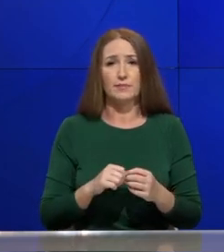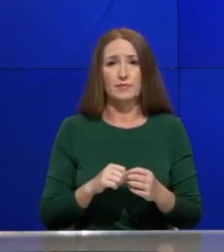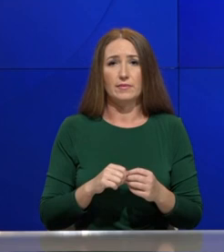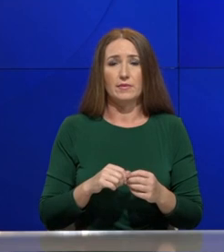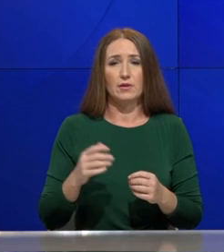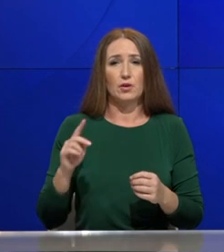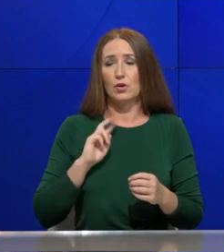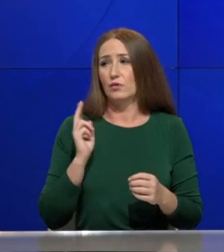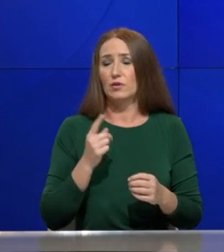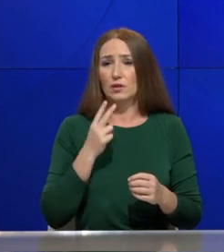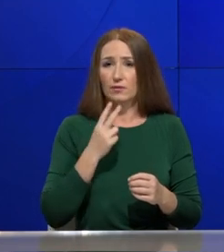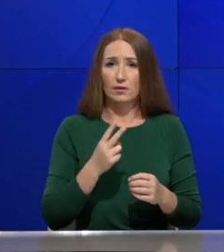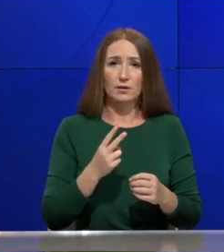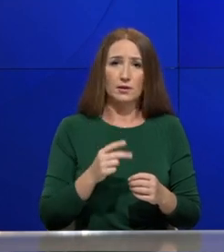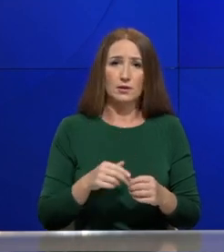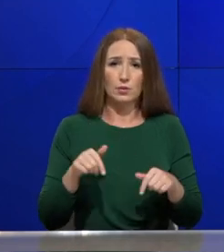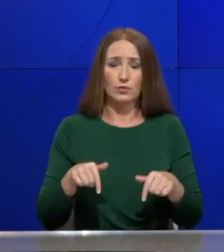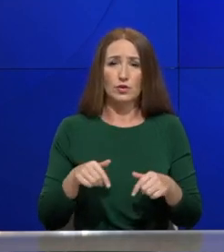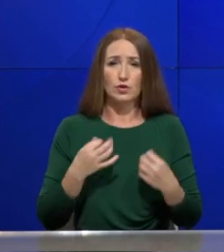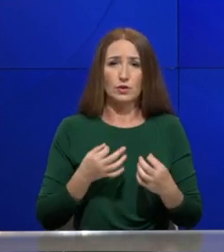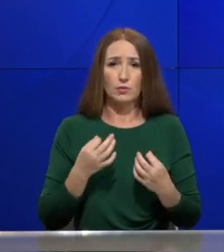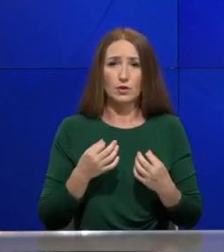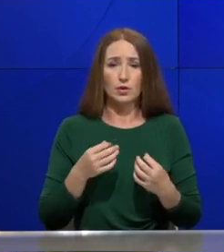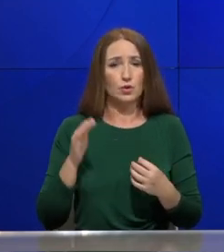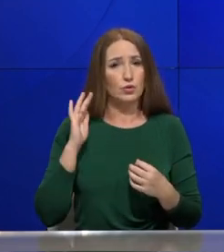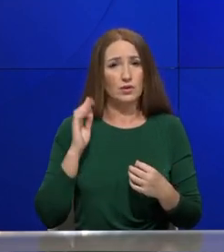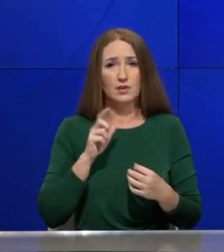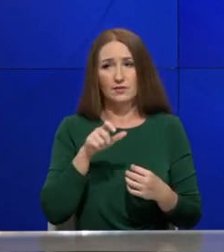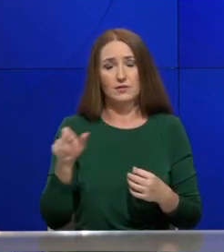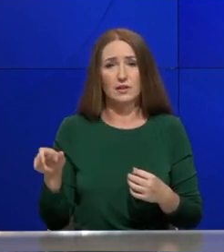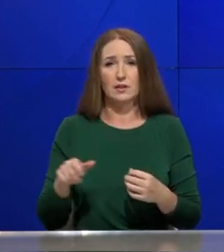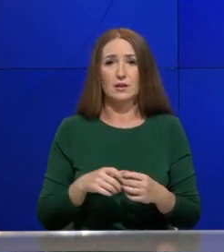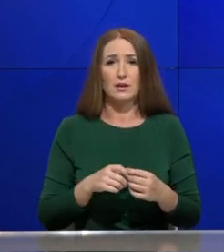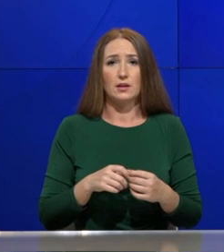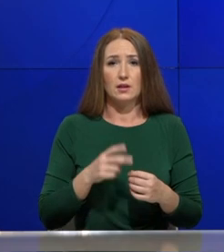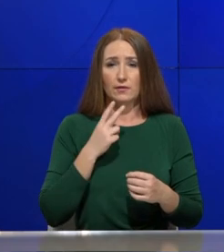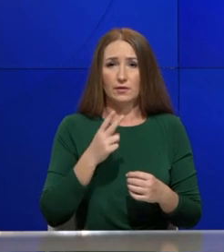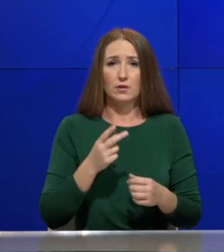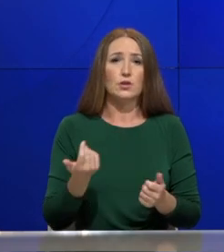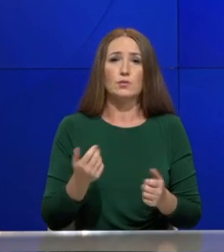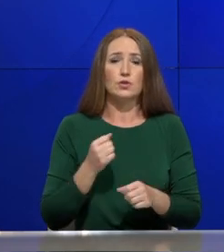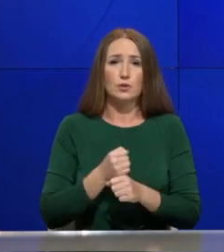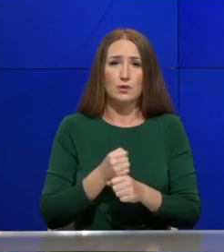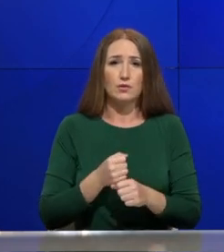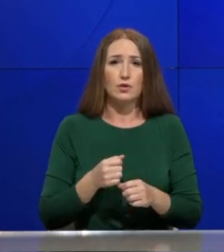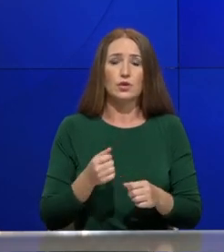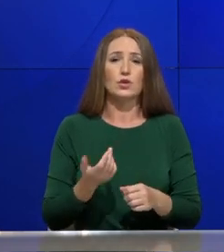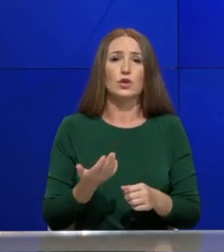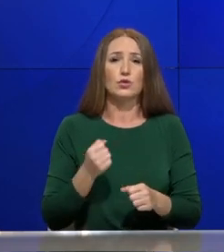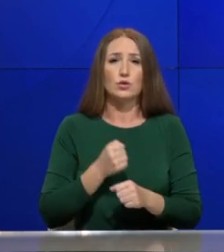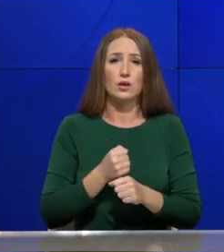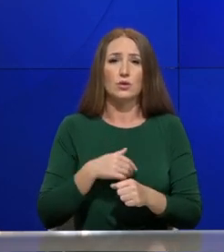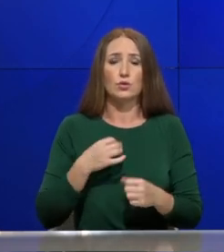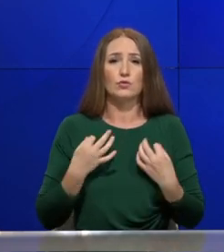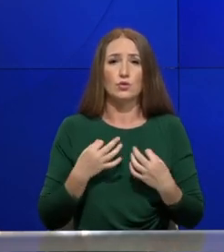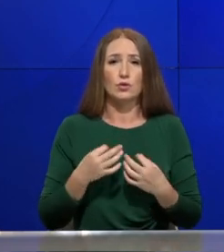Osvrnite se oko sebe, sagledate stanje u kojem živimo, saslušate sve kandidate, vidite čime su se bavili i šta su radili u životu.